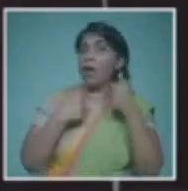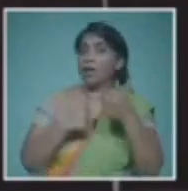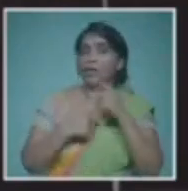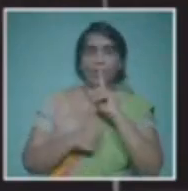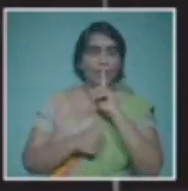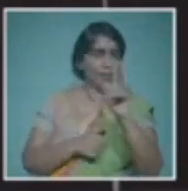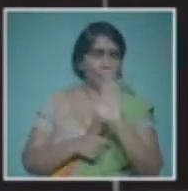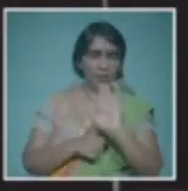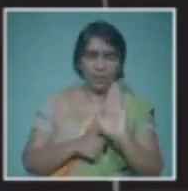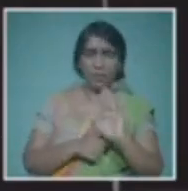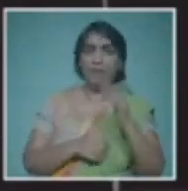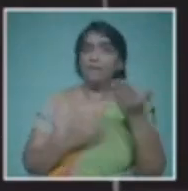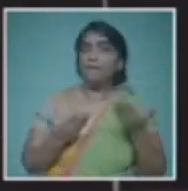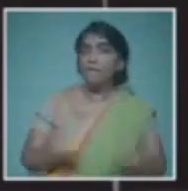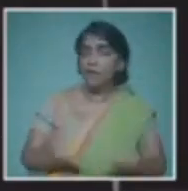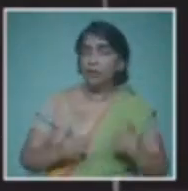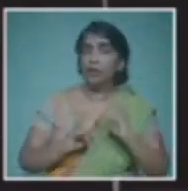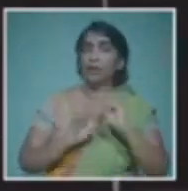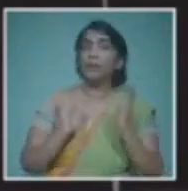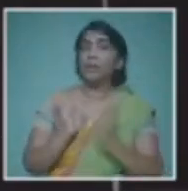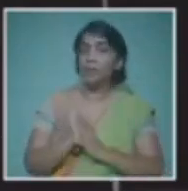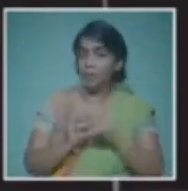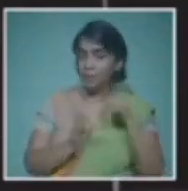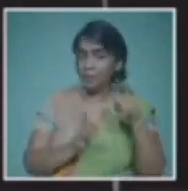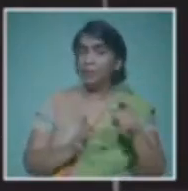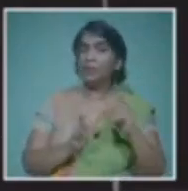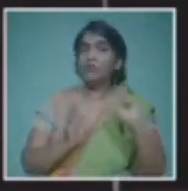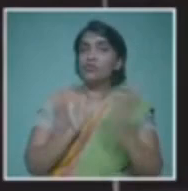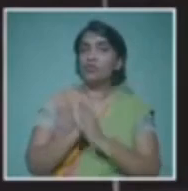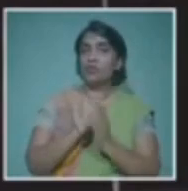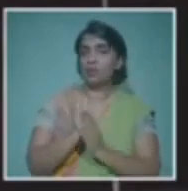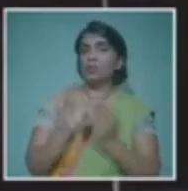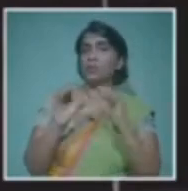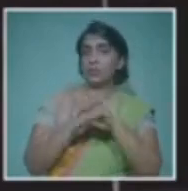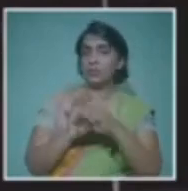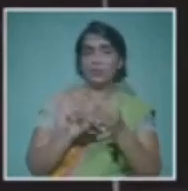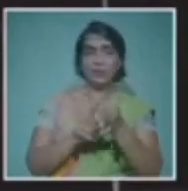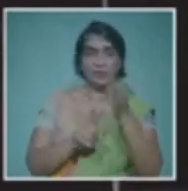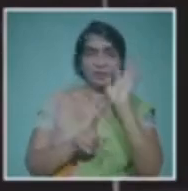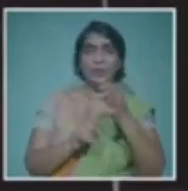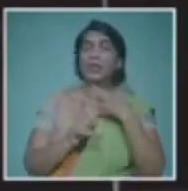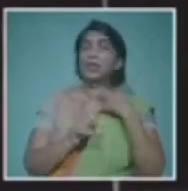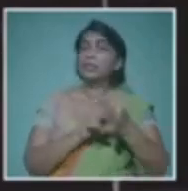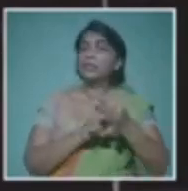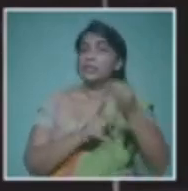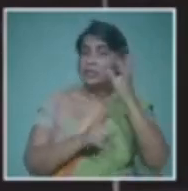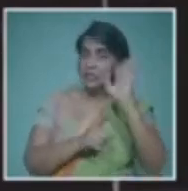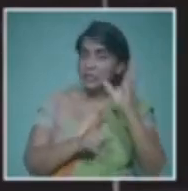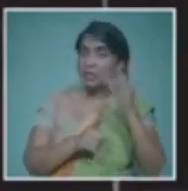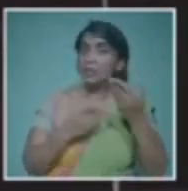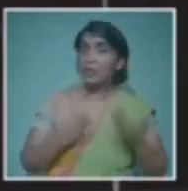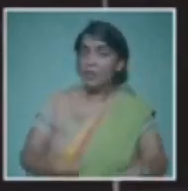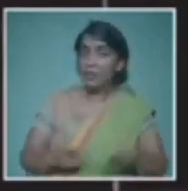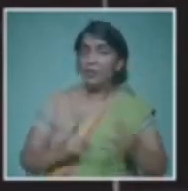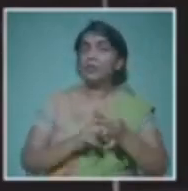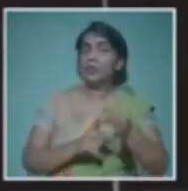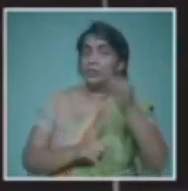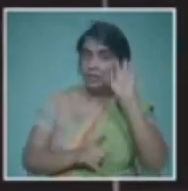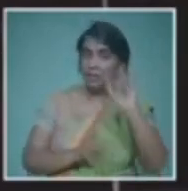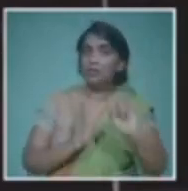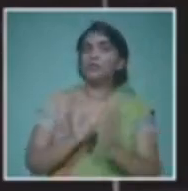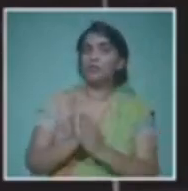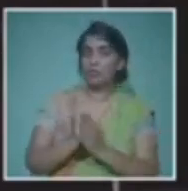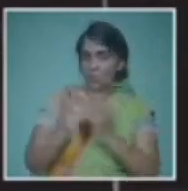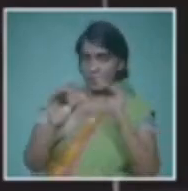කියලා එතකොට වර්තමාන අගමැතිතුමා තමයි මේ කමිටුවේ සභාපති වෙලා හිටියේ ජනාධිපතිතුමාත් හිටි වර්තමාන ජනාධිපතිතුමාත් මේ